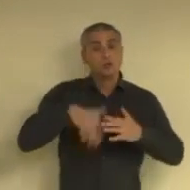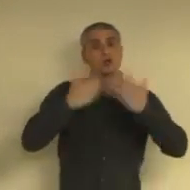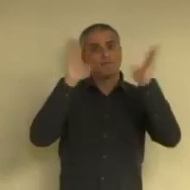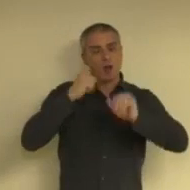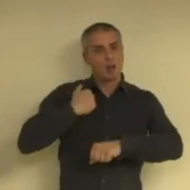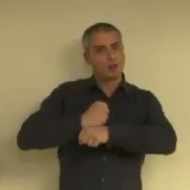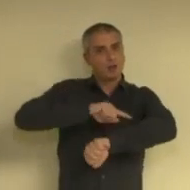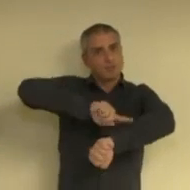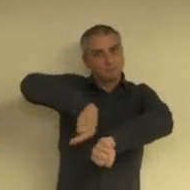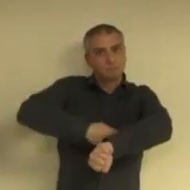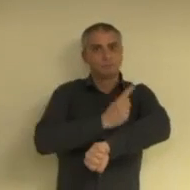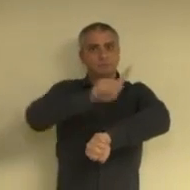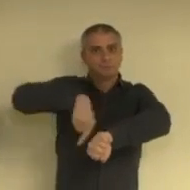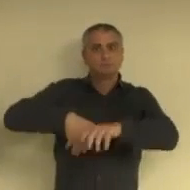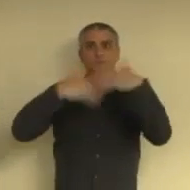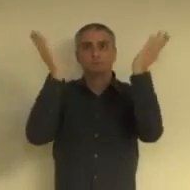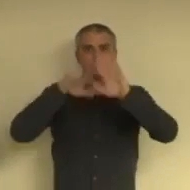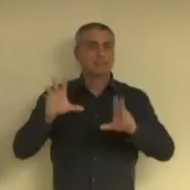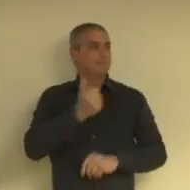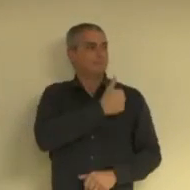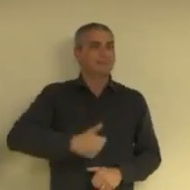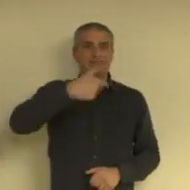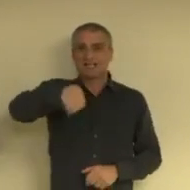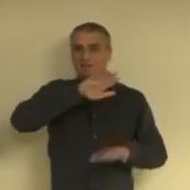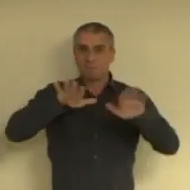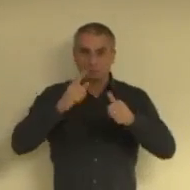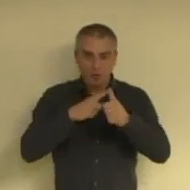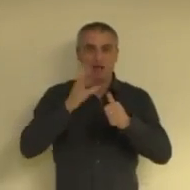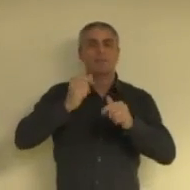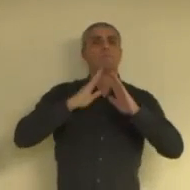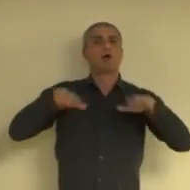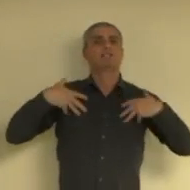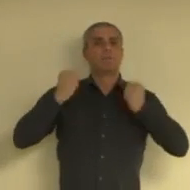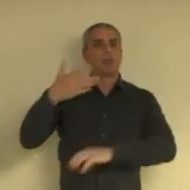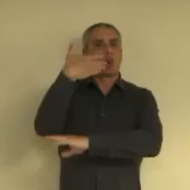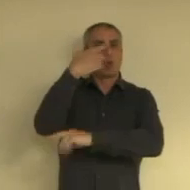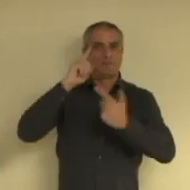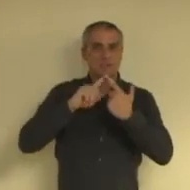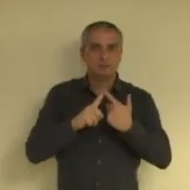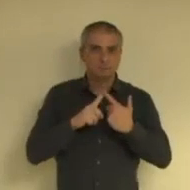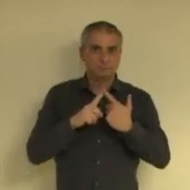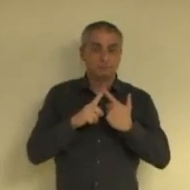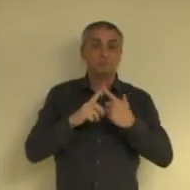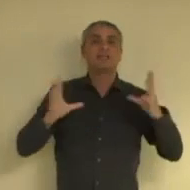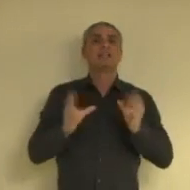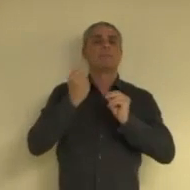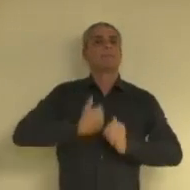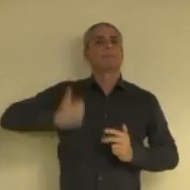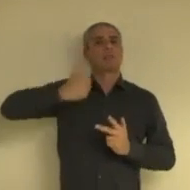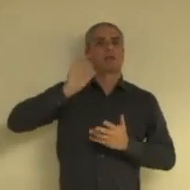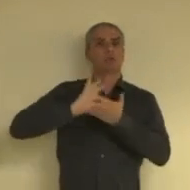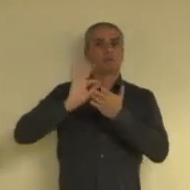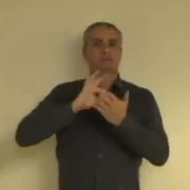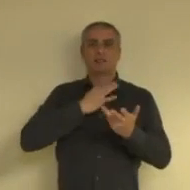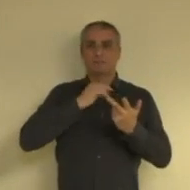ולילה מסביב לשעון, יחד עם חבריי השרים, יחד עם המל"ל, המועצה לביטחון לאומי, יחד עם המנכ"לים